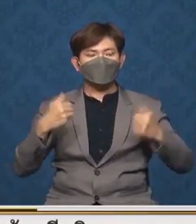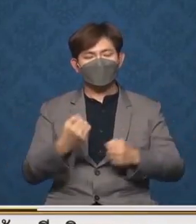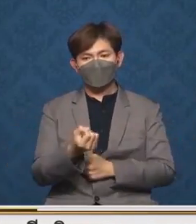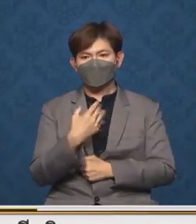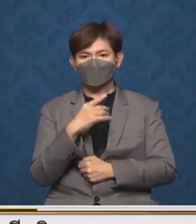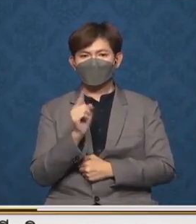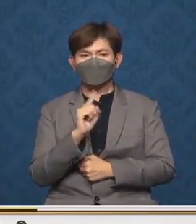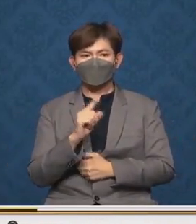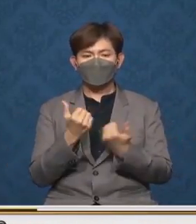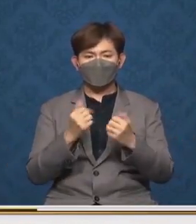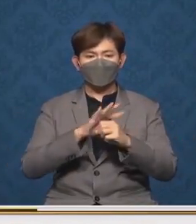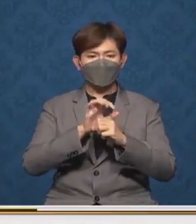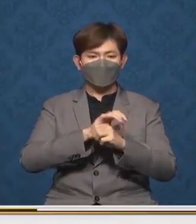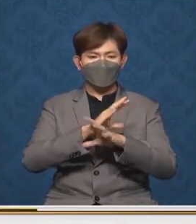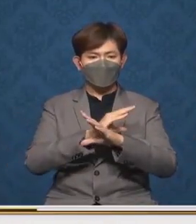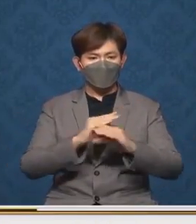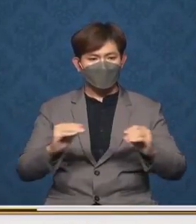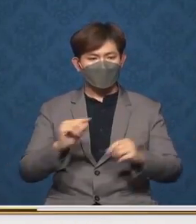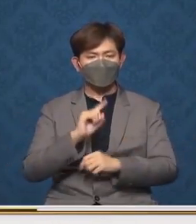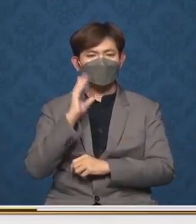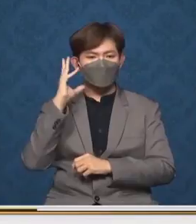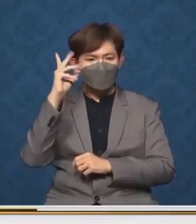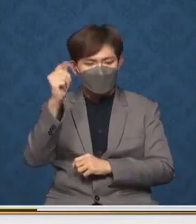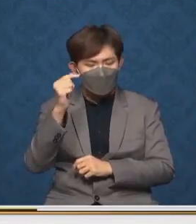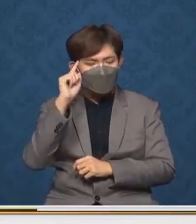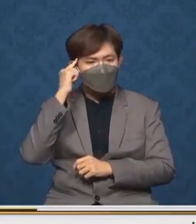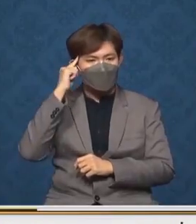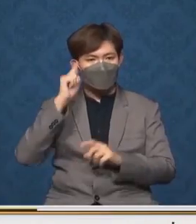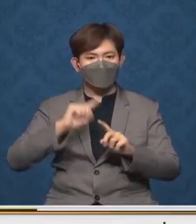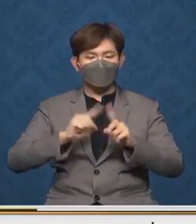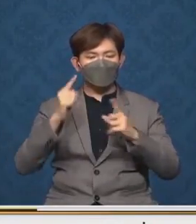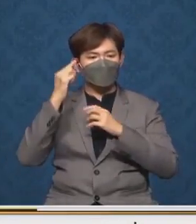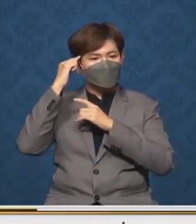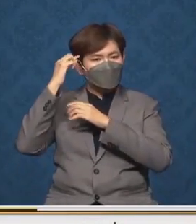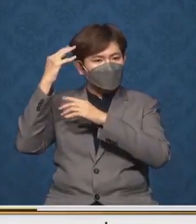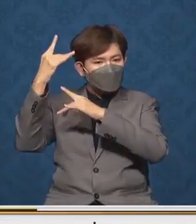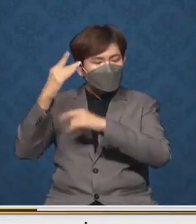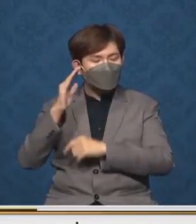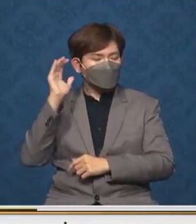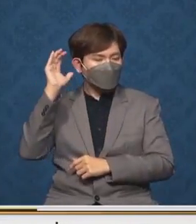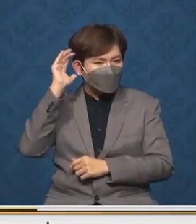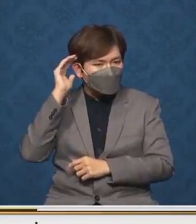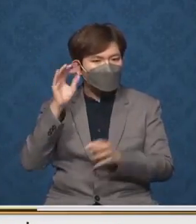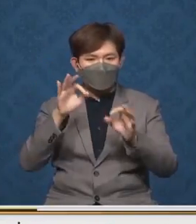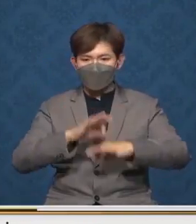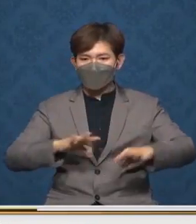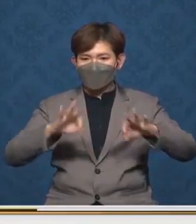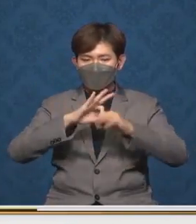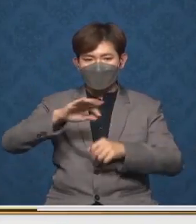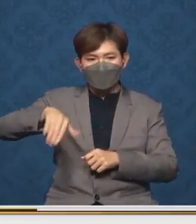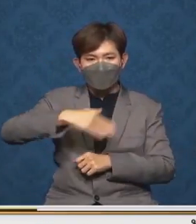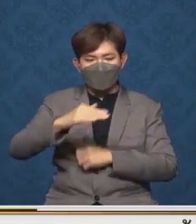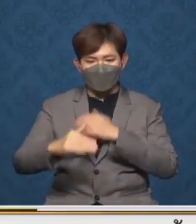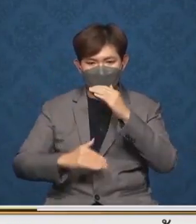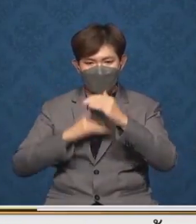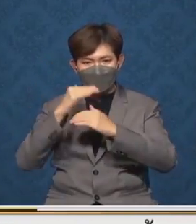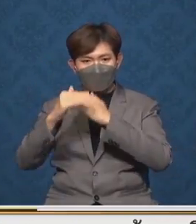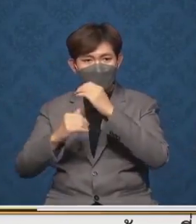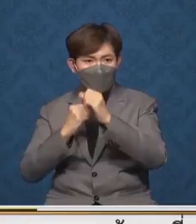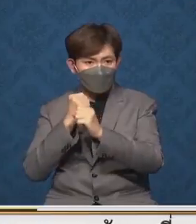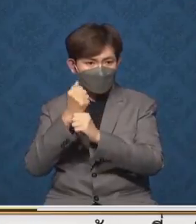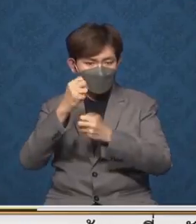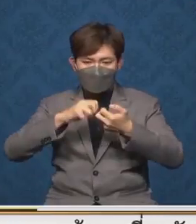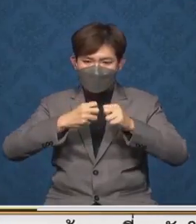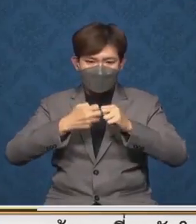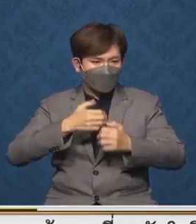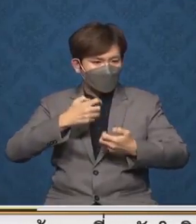ได้ว่าวิกฤตโควิดจะสิ้นสุดลงเมื่อไรแต่ความหวังความศรัทธาจะเป็นพลังสำคัญให้เราก้าวข้ามความยากล